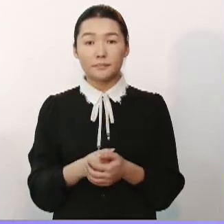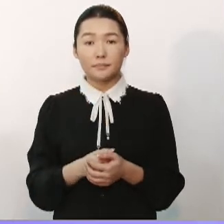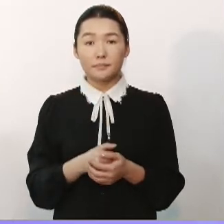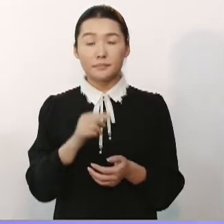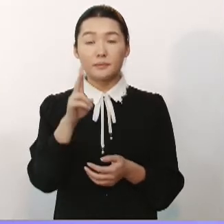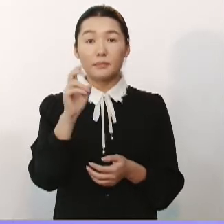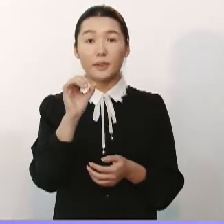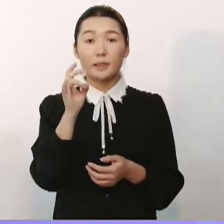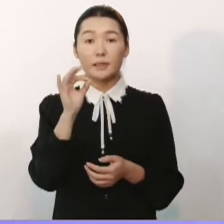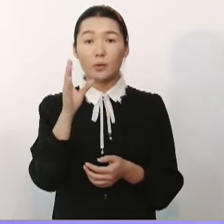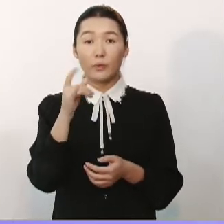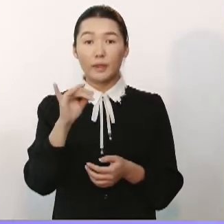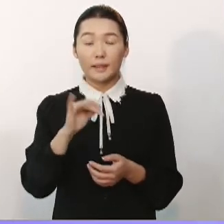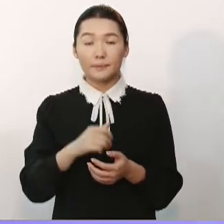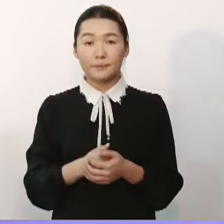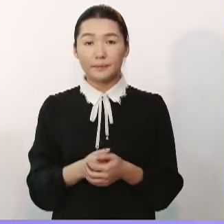кленовый,